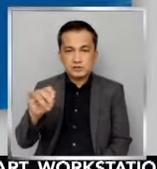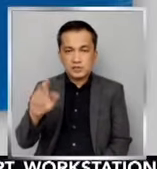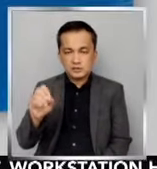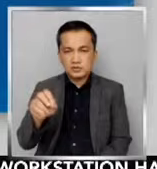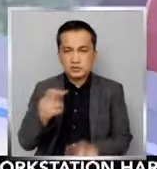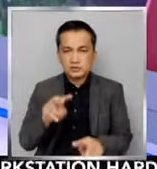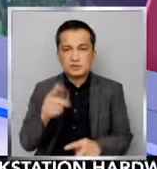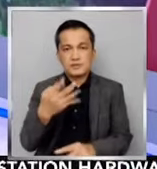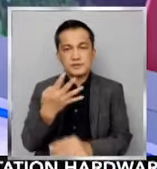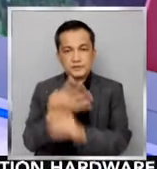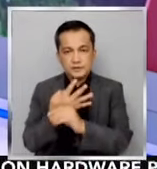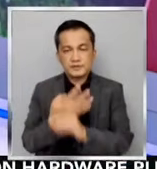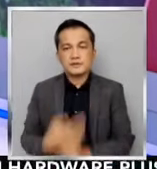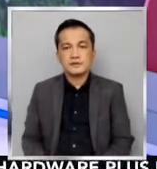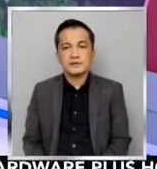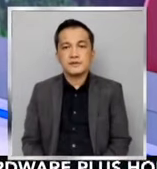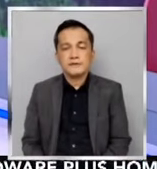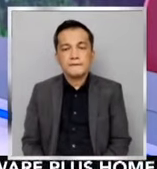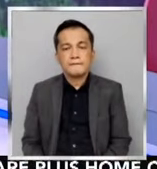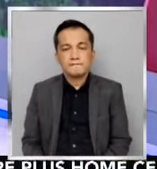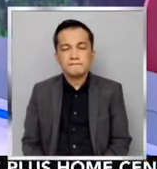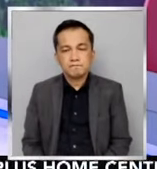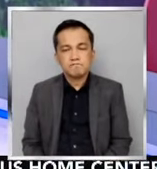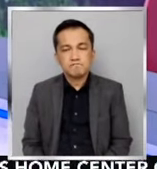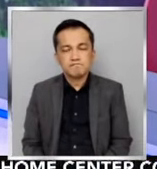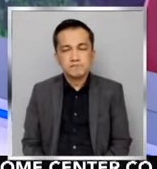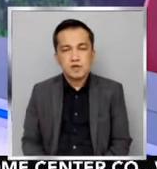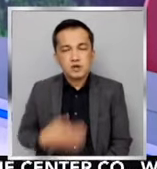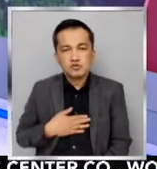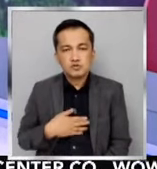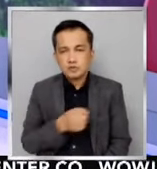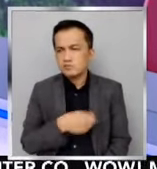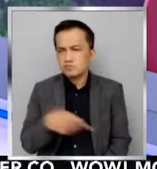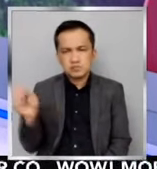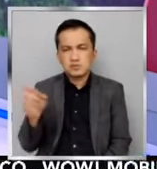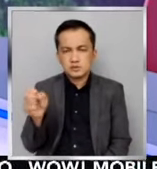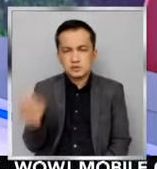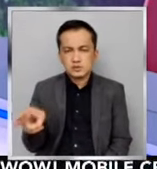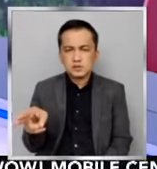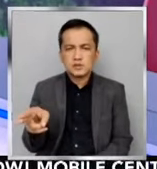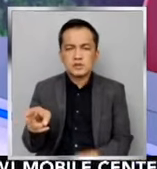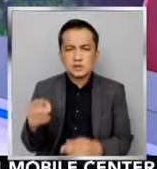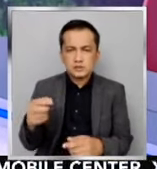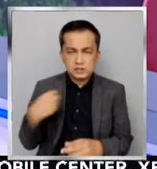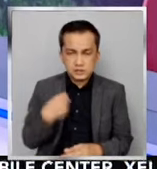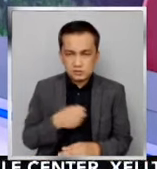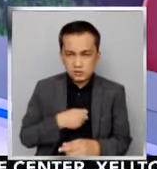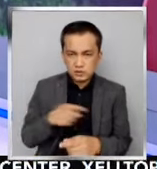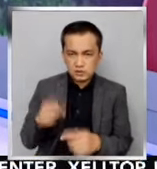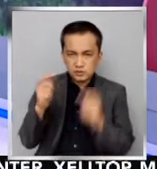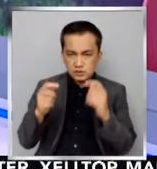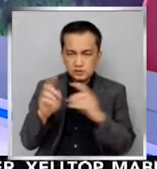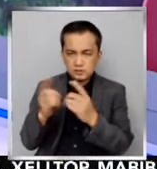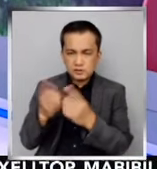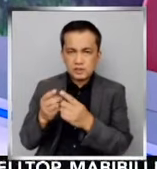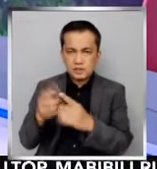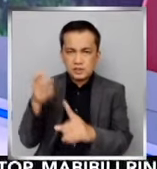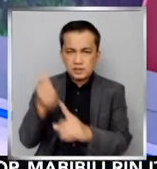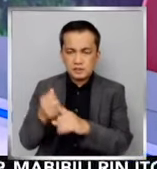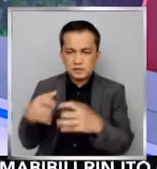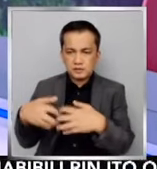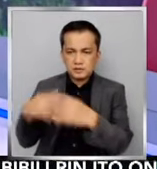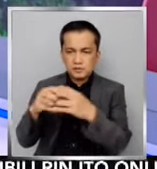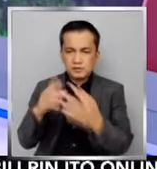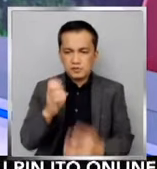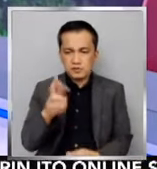oras. Gustong ipasilip ng isang senador sa Tourism Department ang epekto ng pagtatayo ng pasilidad ng Bucor sa